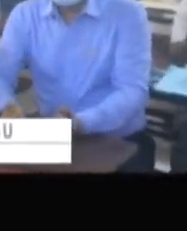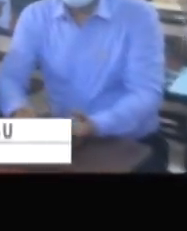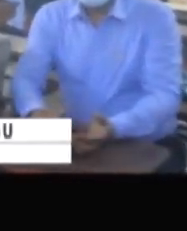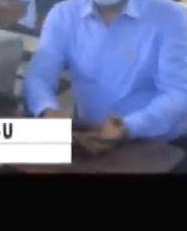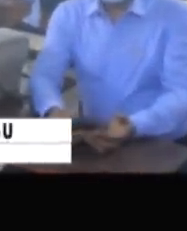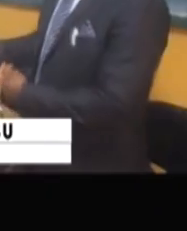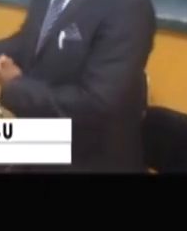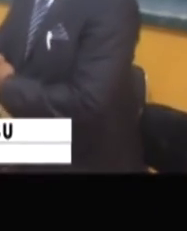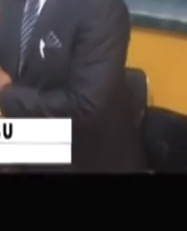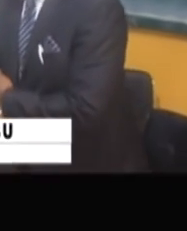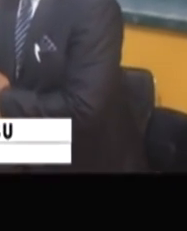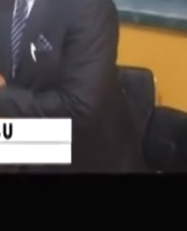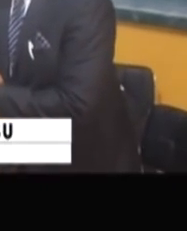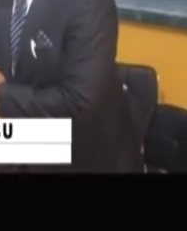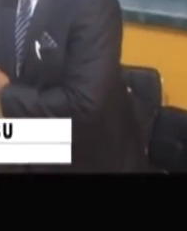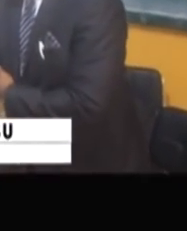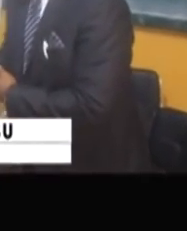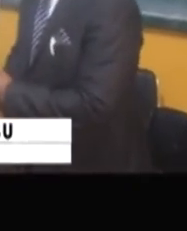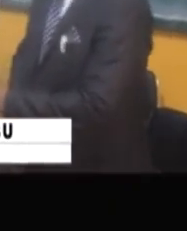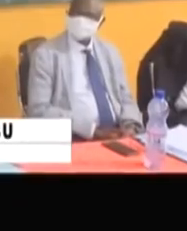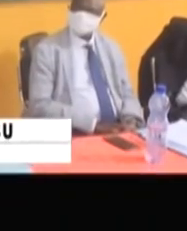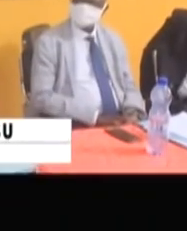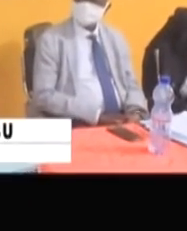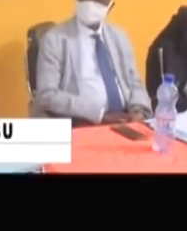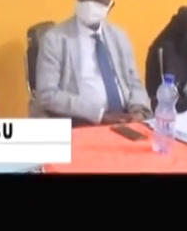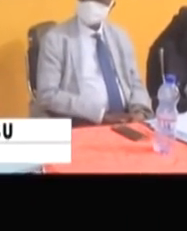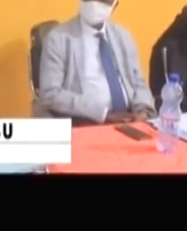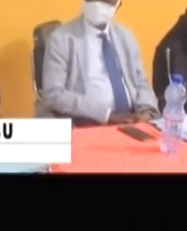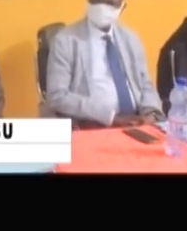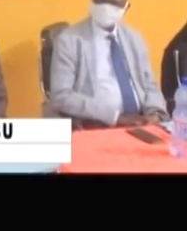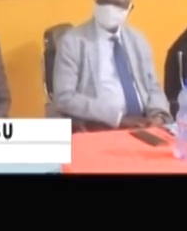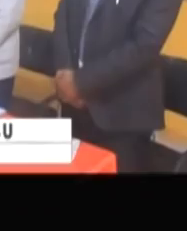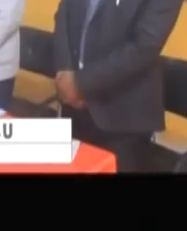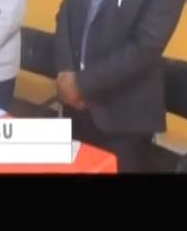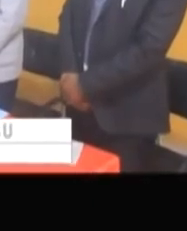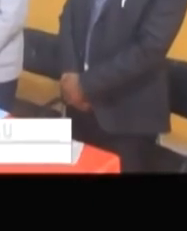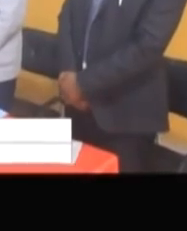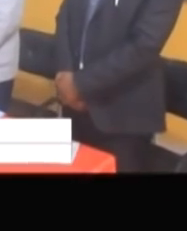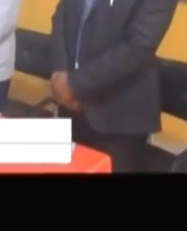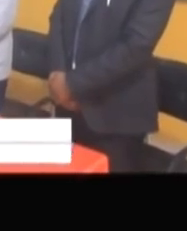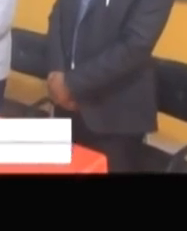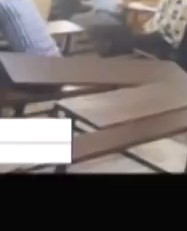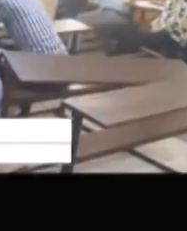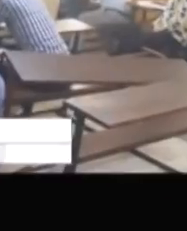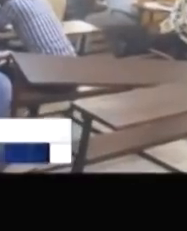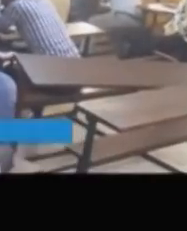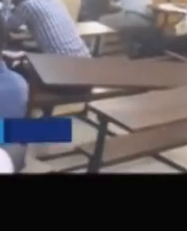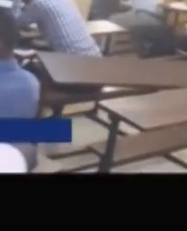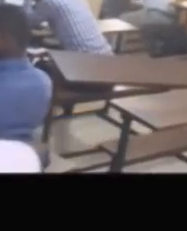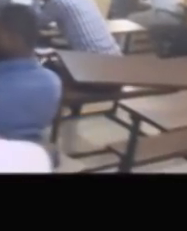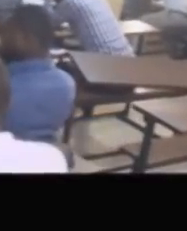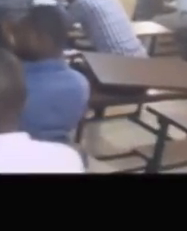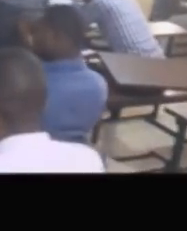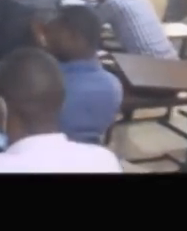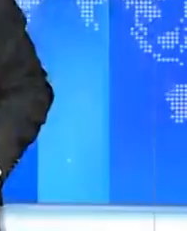une réussite pour l'ISIPA, car l'ISIPA a offert à la jeunesse un savoir-faire avec beaucoup de